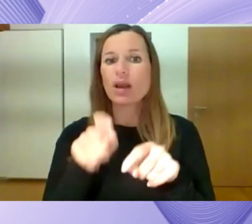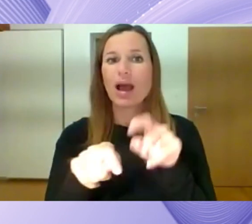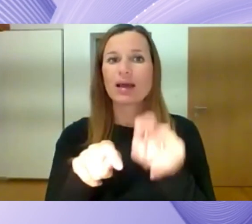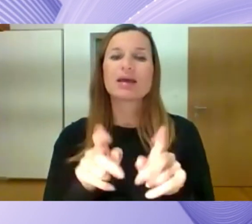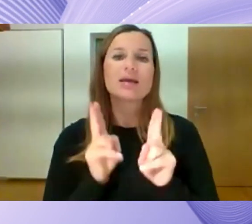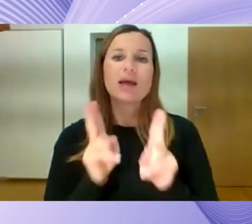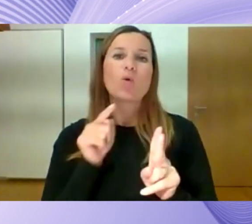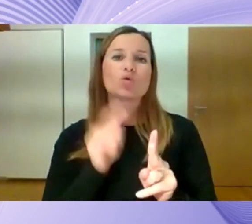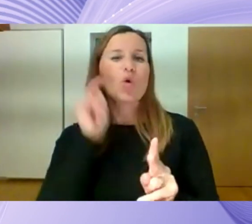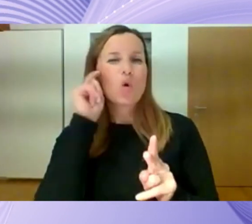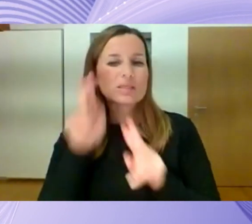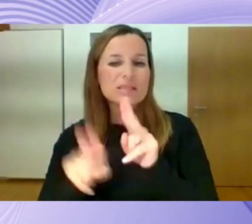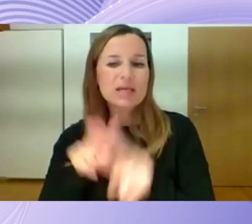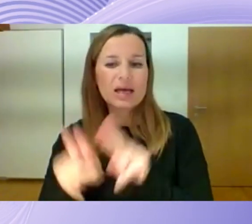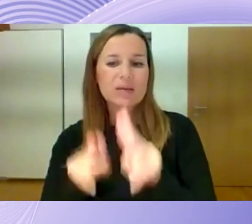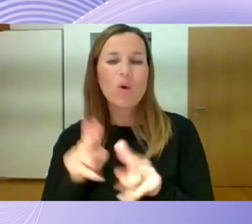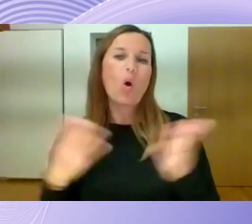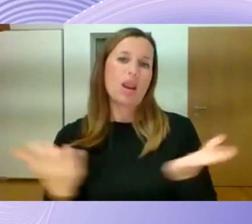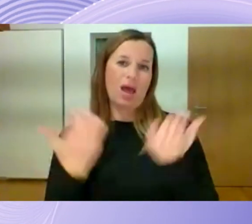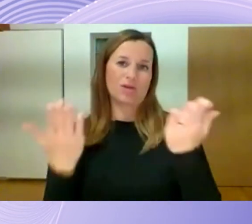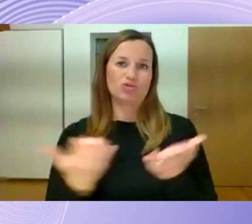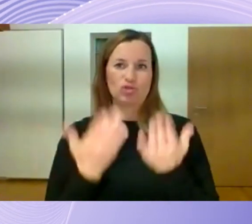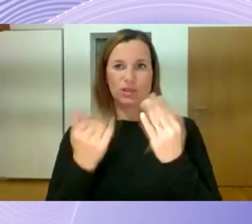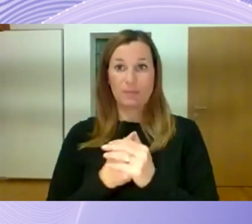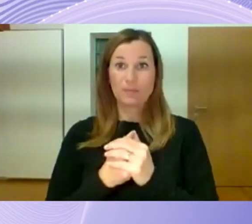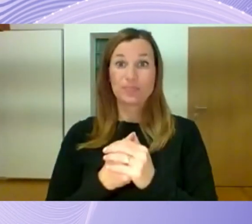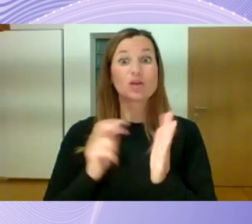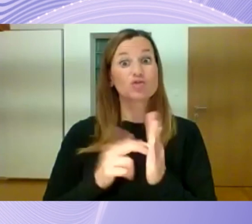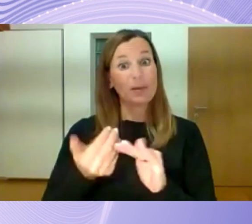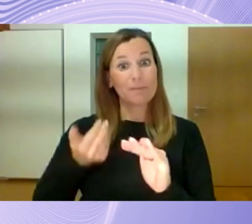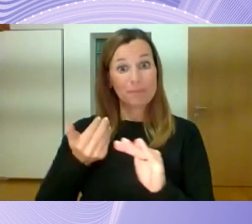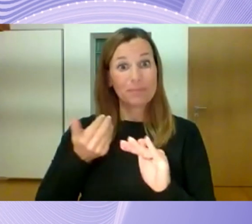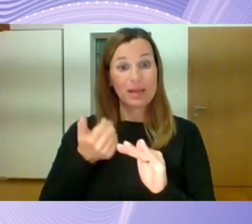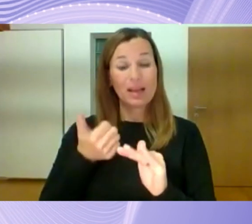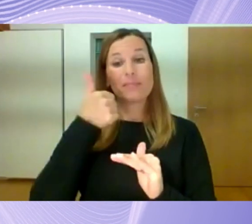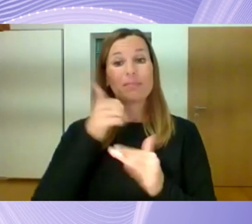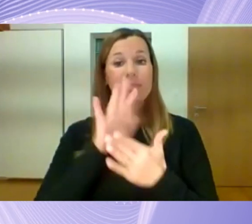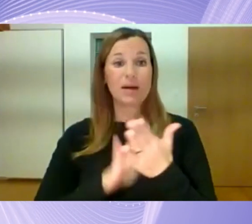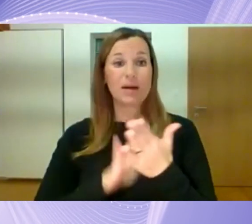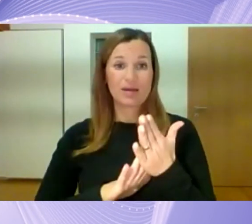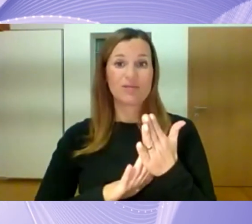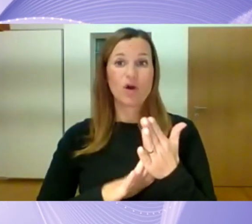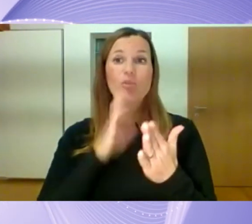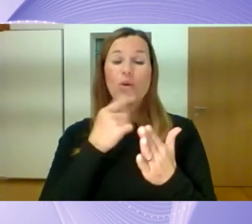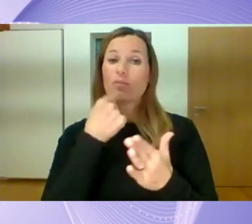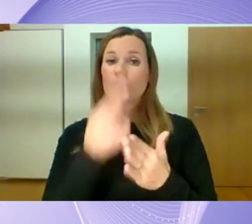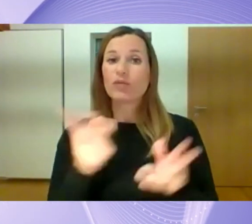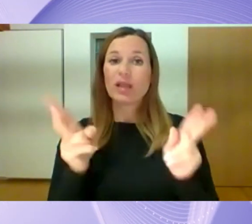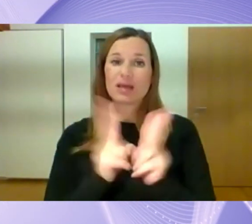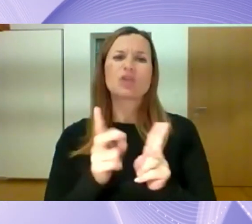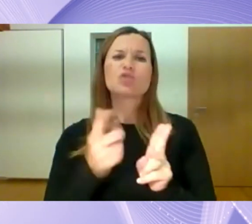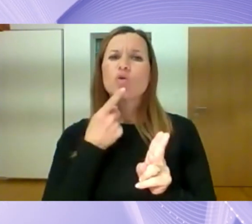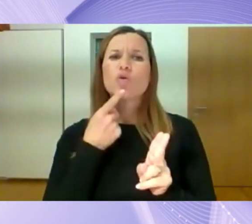oskrbo olajšati. Preden se pa lotimo tega, bi pa najprej povedala malo o tem, kdo so